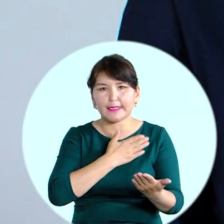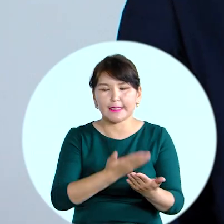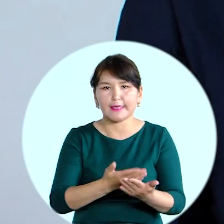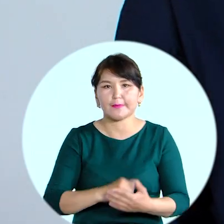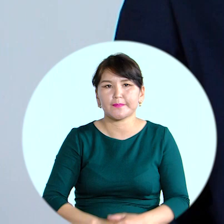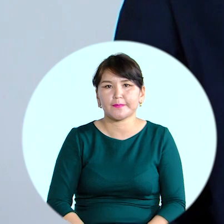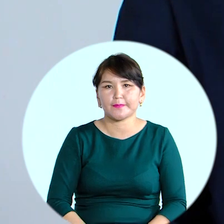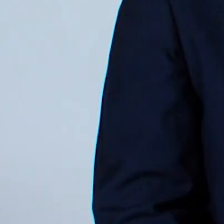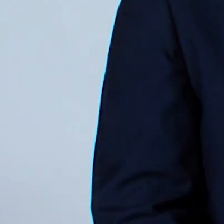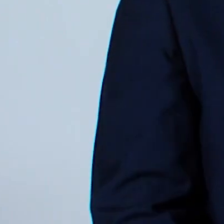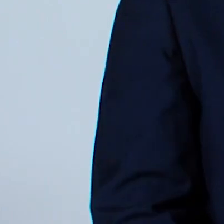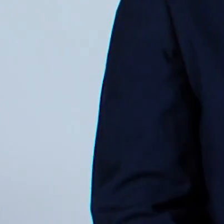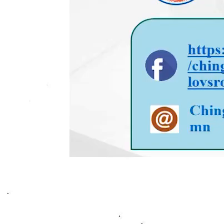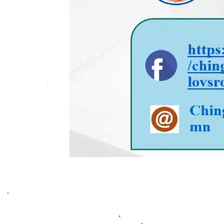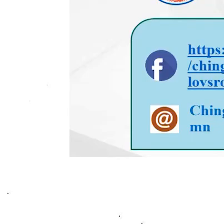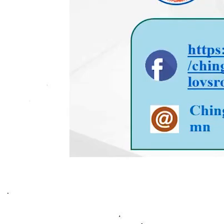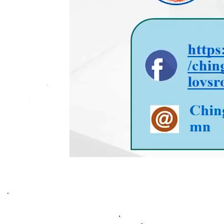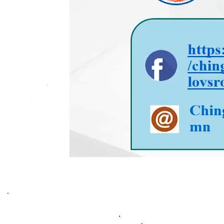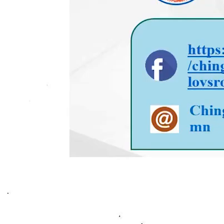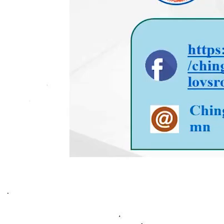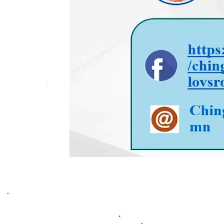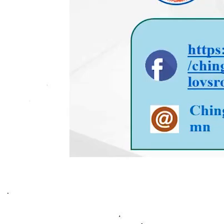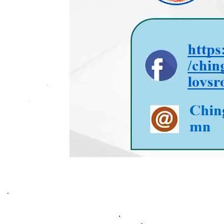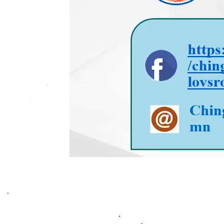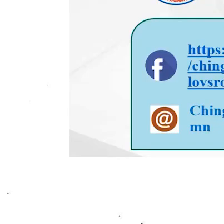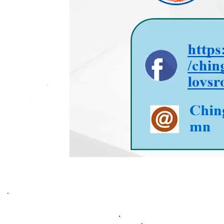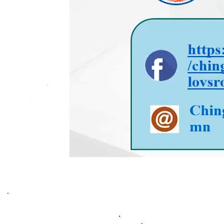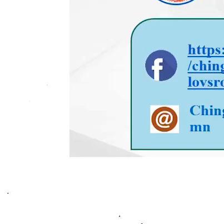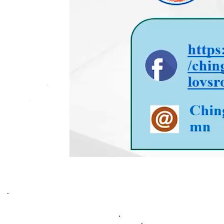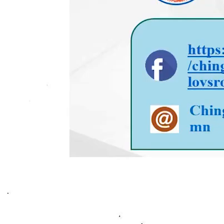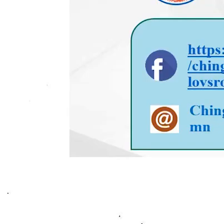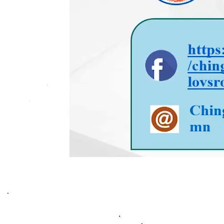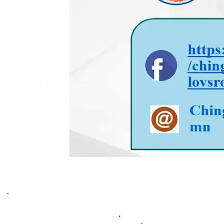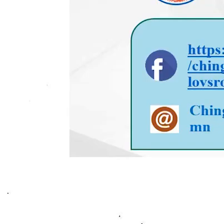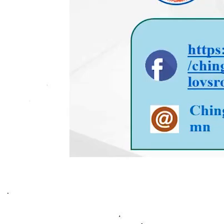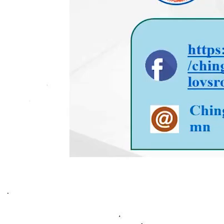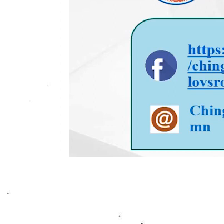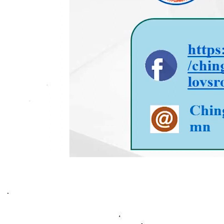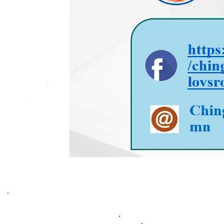анхаарлаа хандуулсан үзэгч та бүхэндээ баярлалаа.